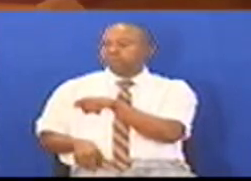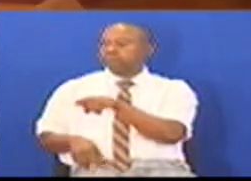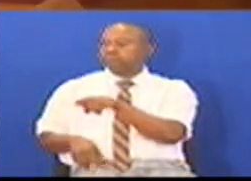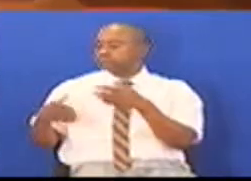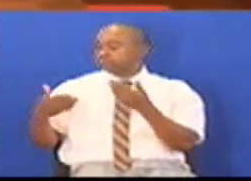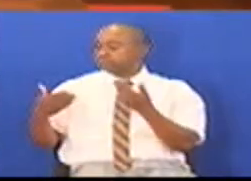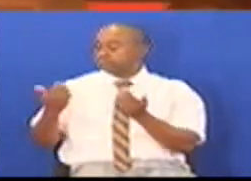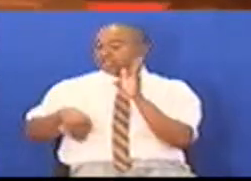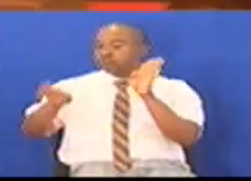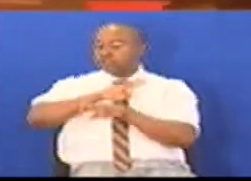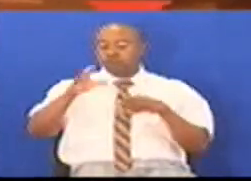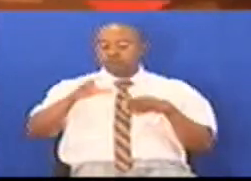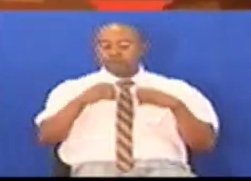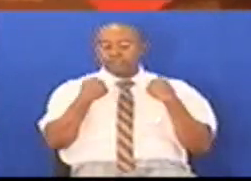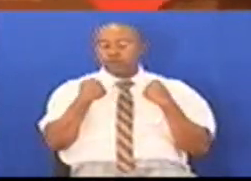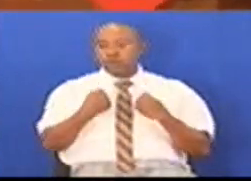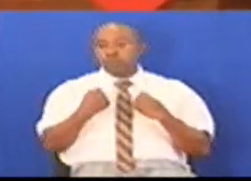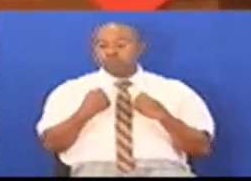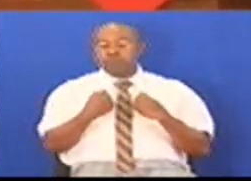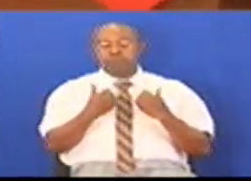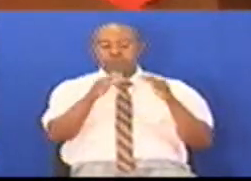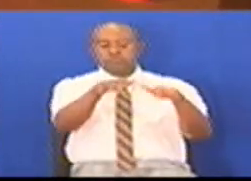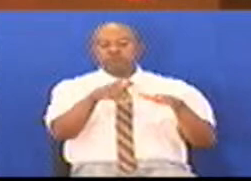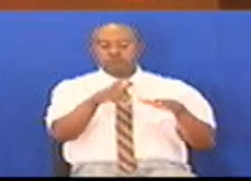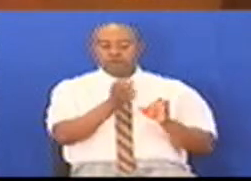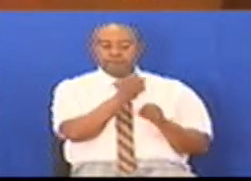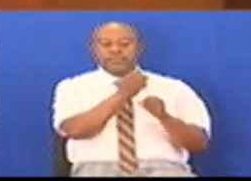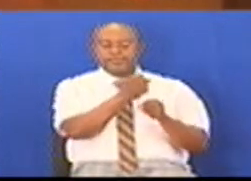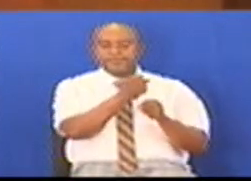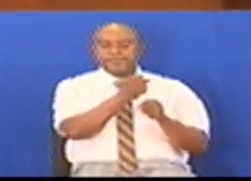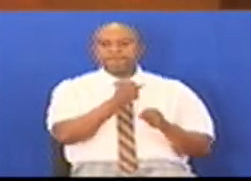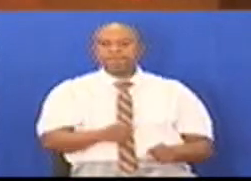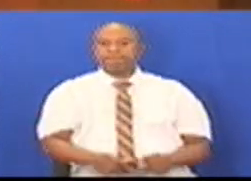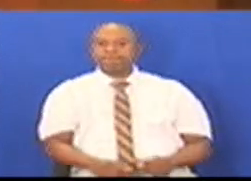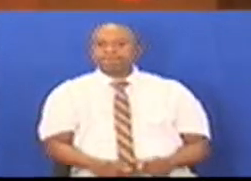Mwenyekiti wa kamati ya kudumu ya bunge ya bajeti.